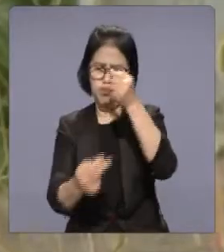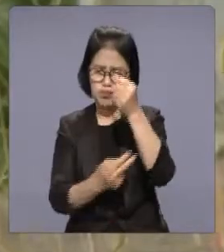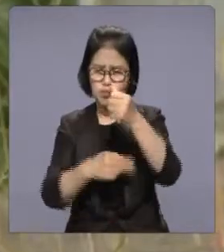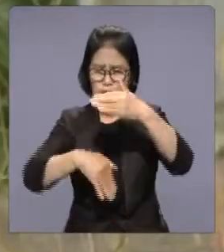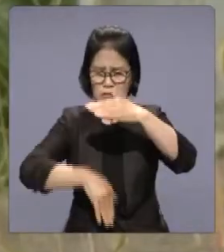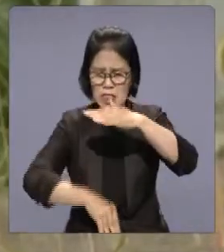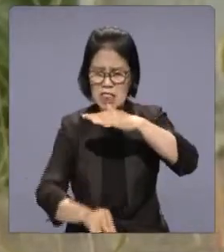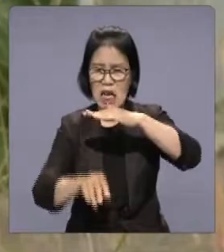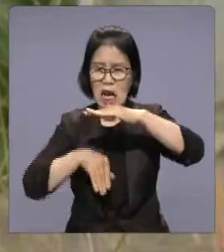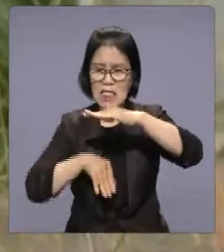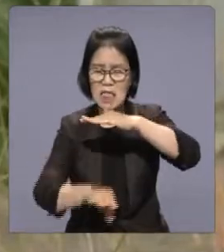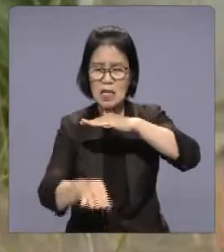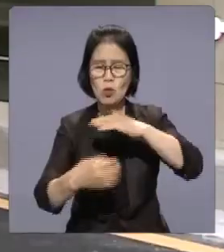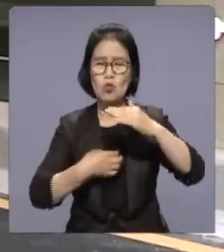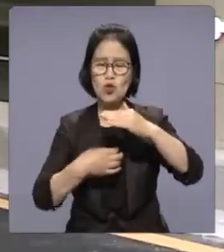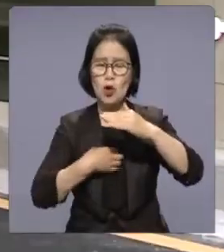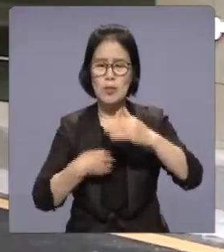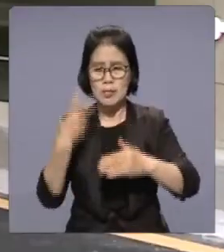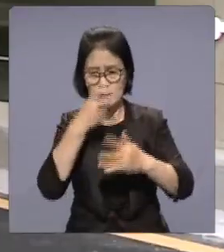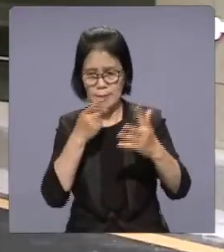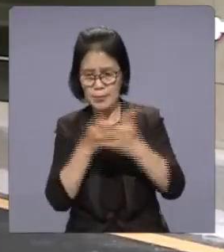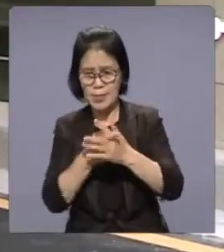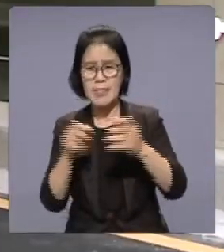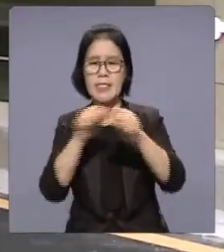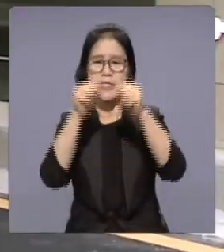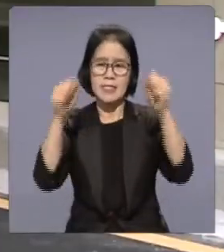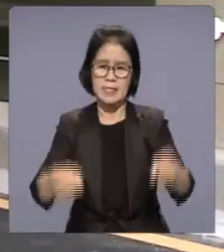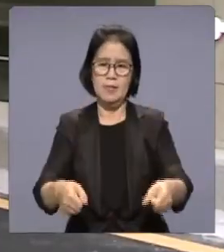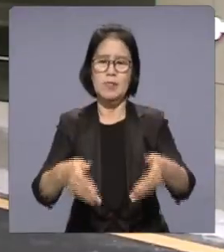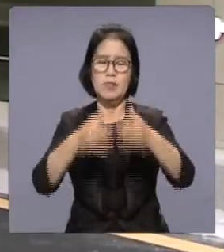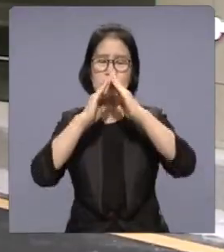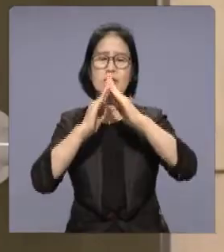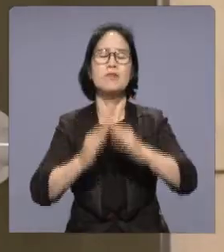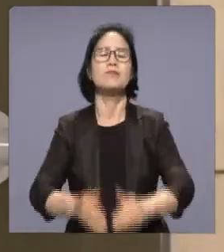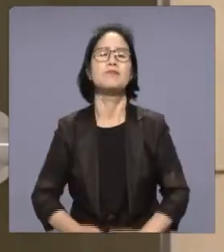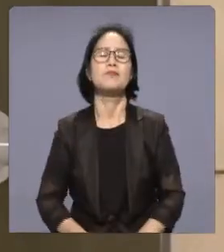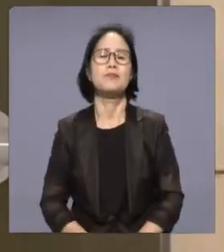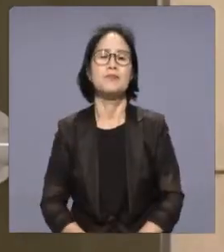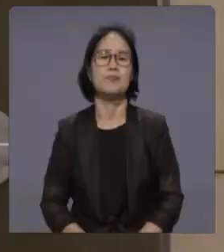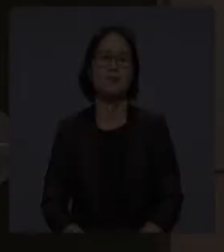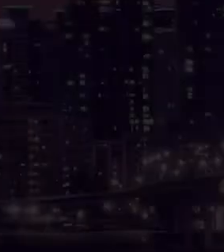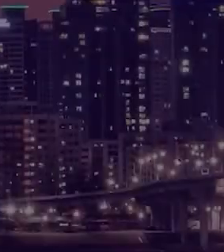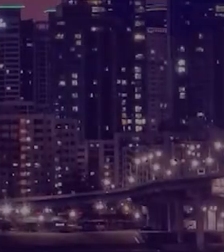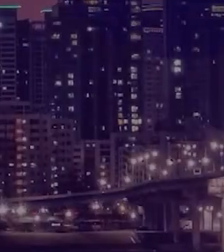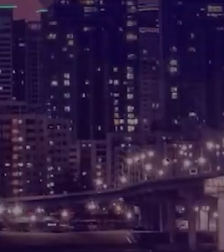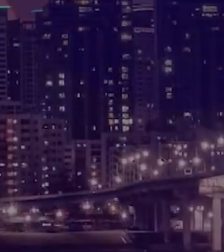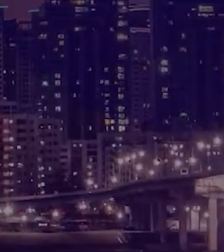90곳에 위험 징후 감지 시스템을 구축합니다. OBS 뉴스 권현입니다.